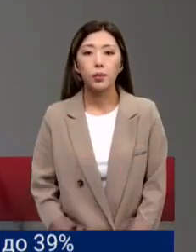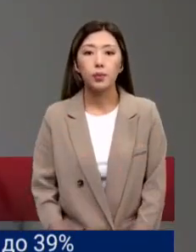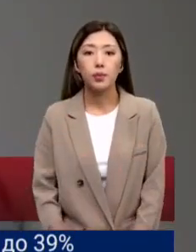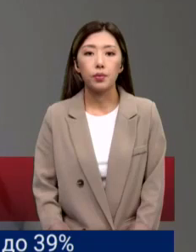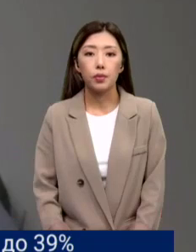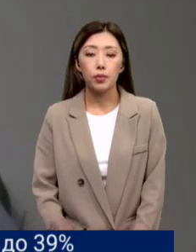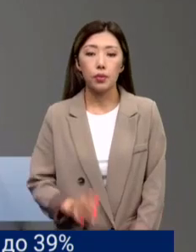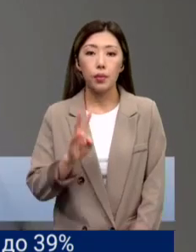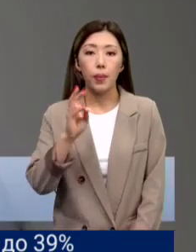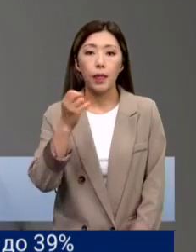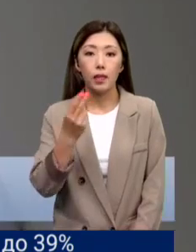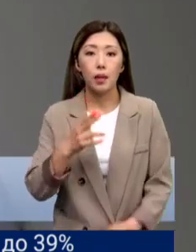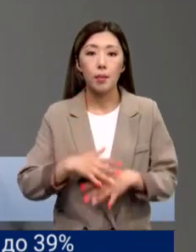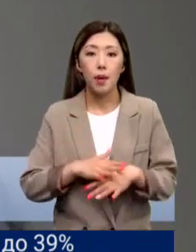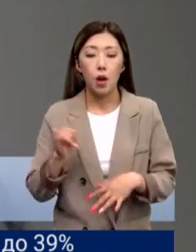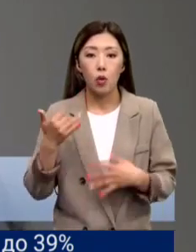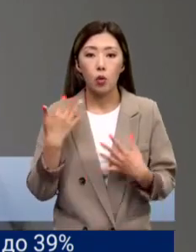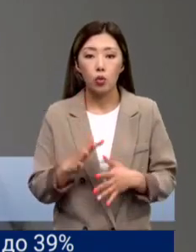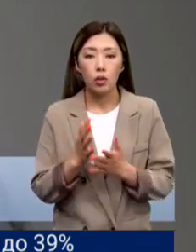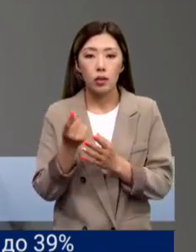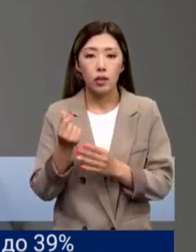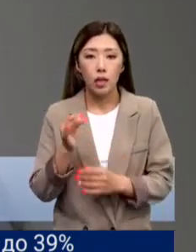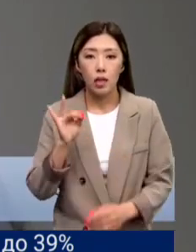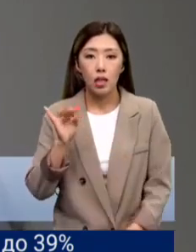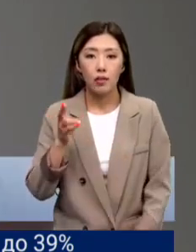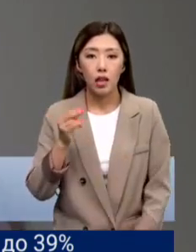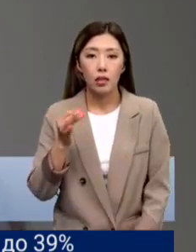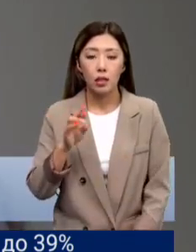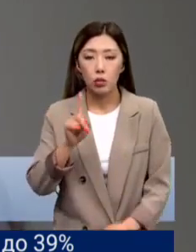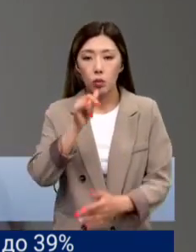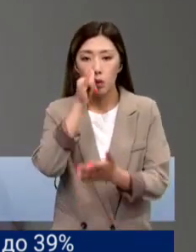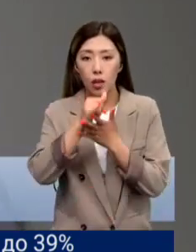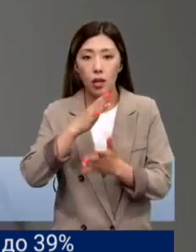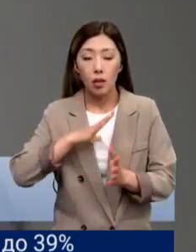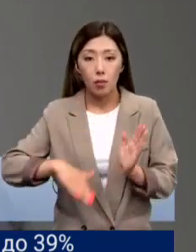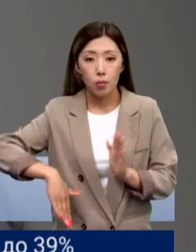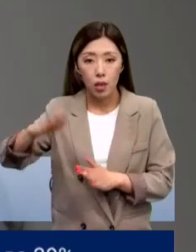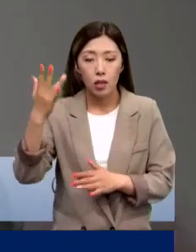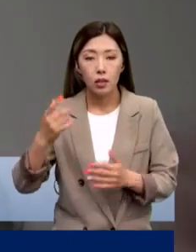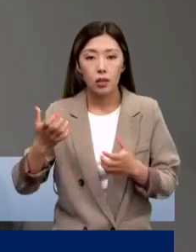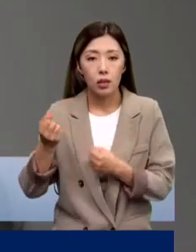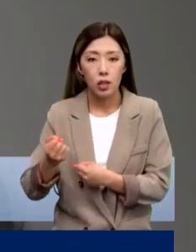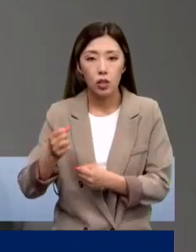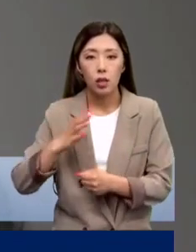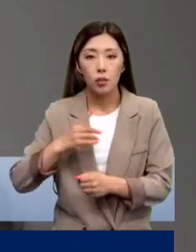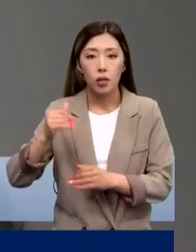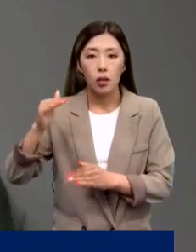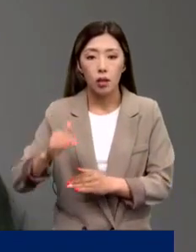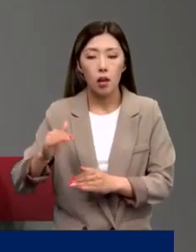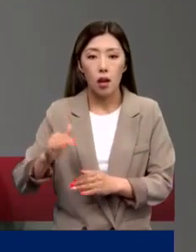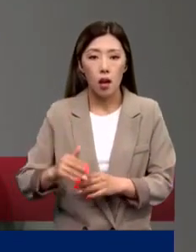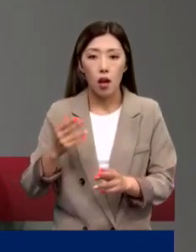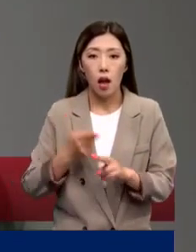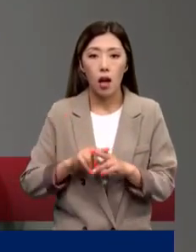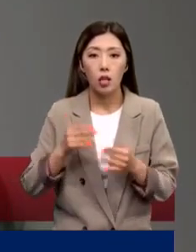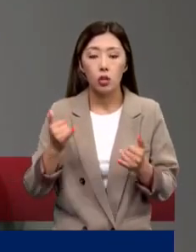большей степени исчерпал ресурсы для сдерживания инфляции. Сейчас мяч в большей стороне он у правительства. То есть это